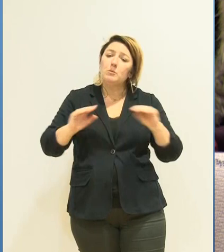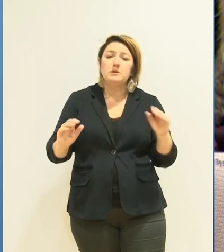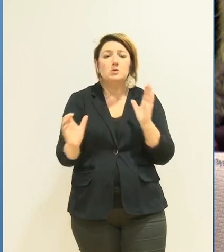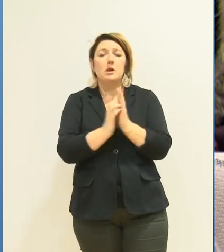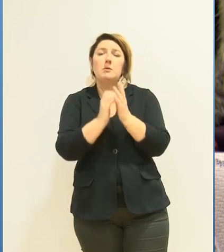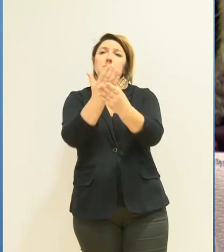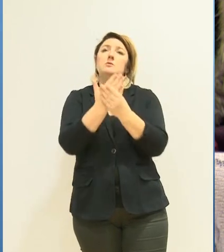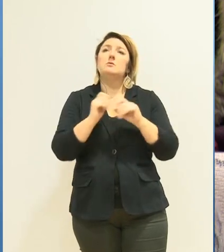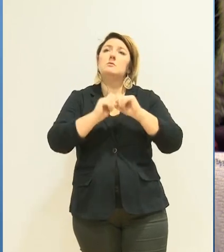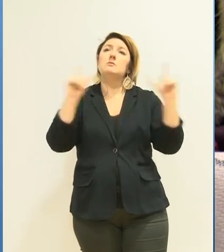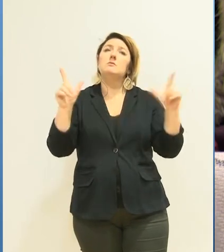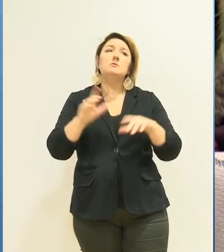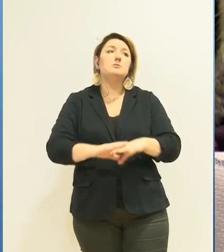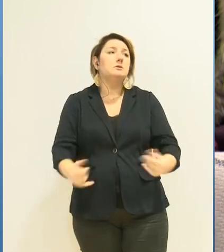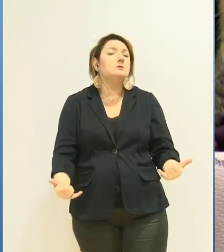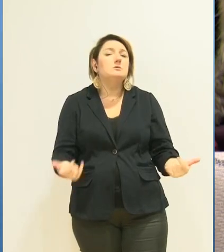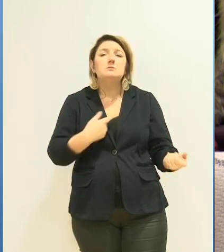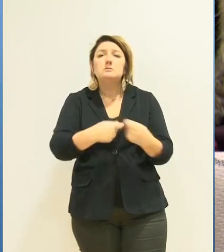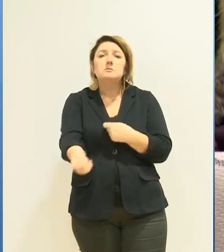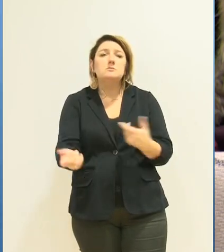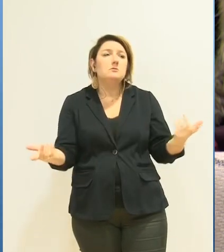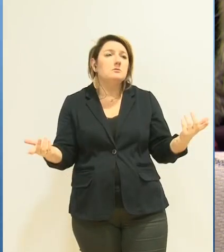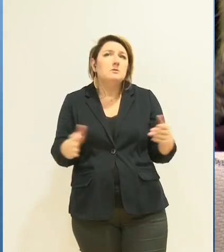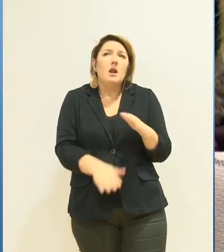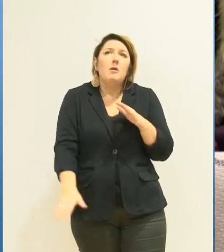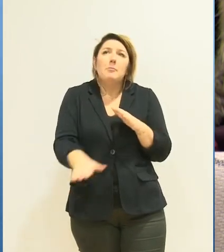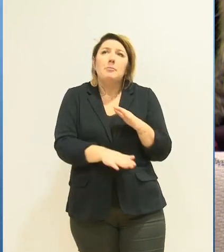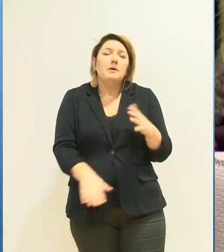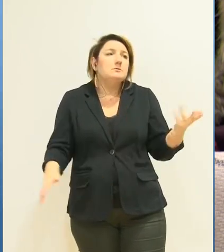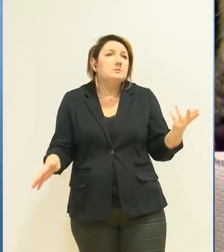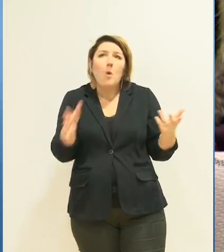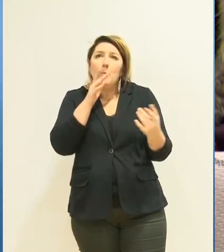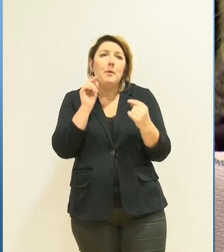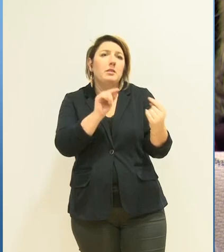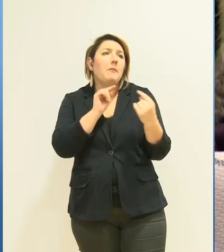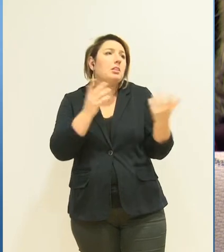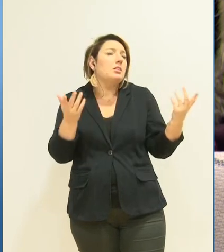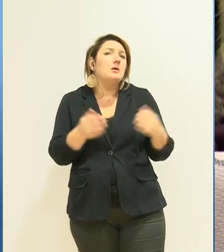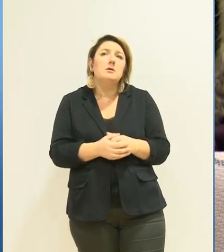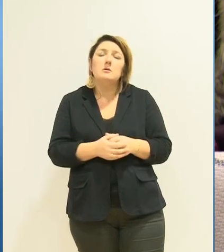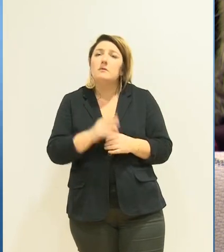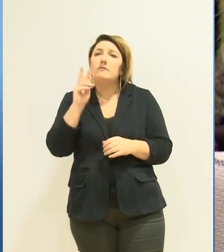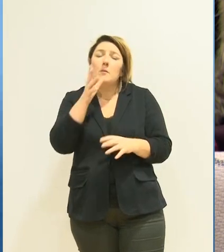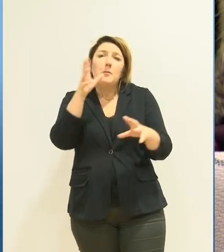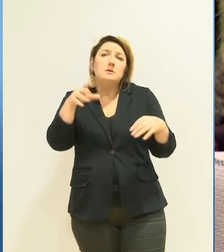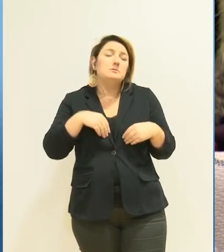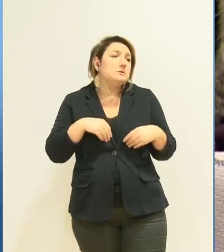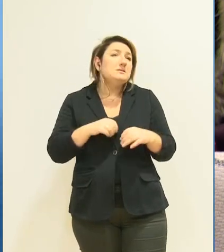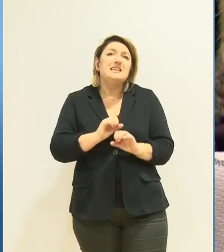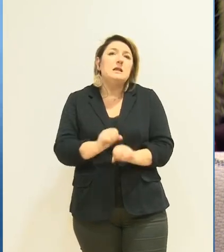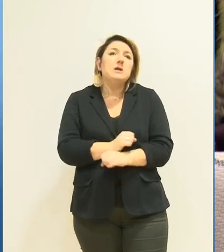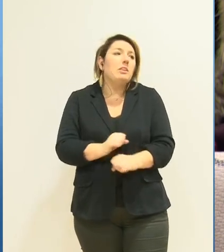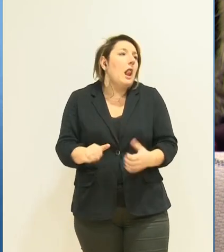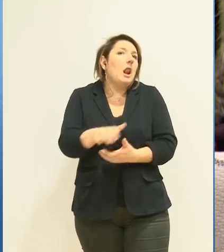ou de haut niveau du conseil c'est quand même à strictement élémentaire donc voilà c'est c'est strictement inacceptable et scandaleux la